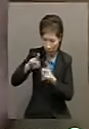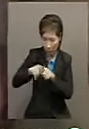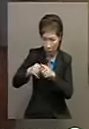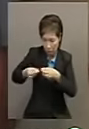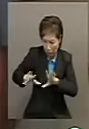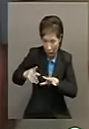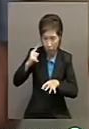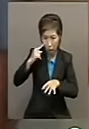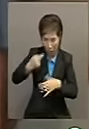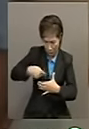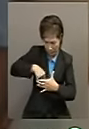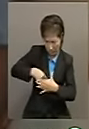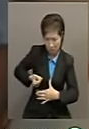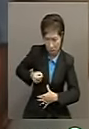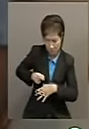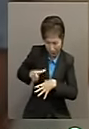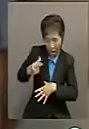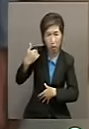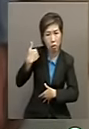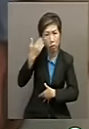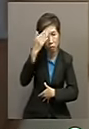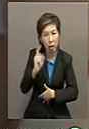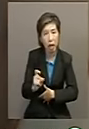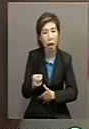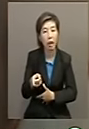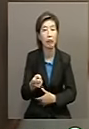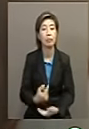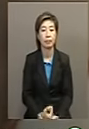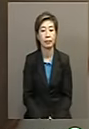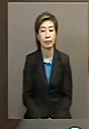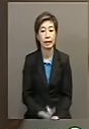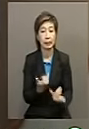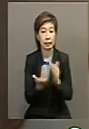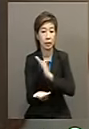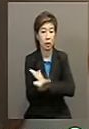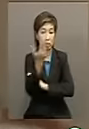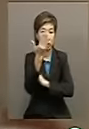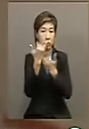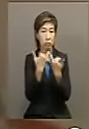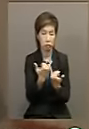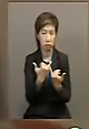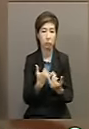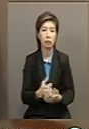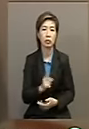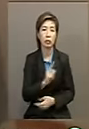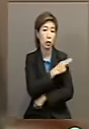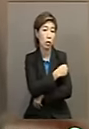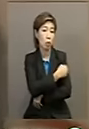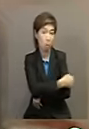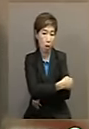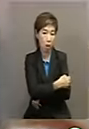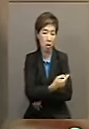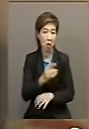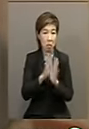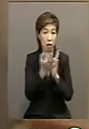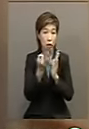ที่บริเวณช่องท้องจนเสียชีวิตนะครับ ครับซึ่งช่วงเช้านี้นะครับทางคุณหมอก็โ